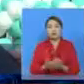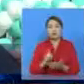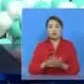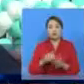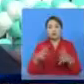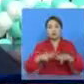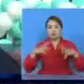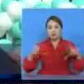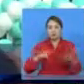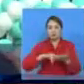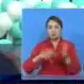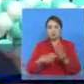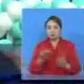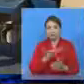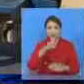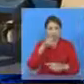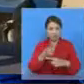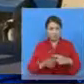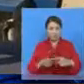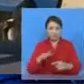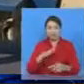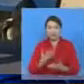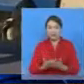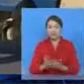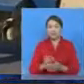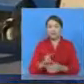үлкен жоспармен біз бөлісіп отырамыз. Айта кетейік,